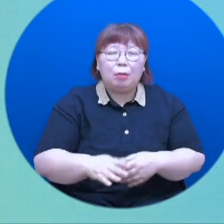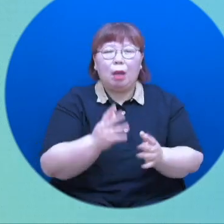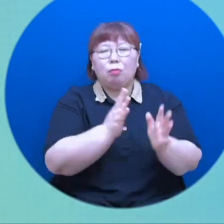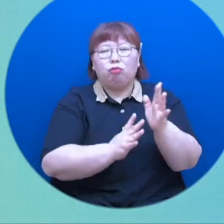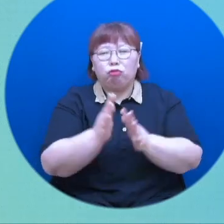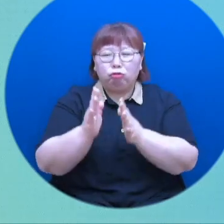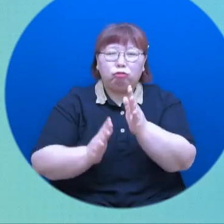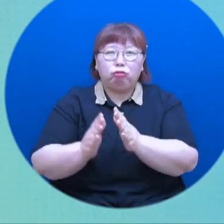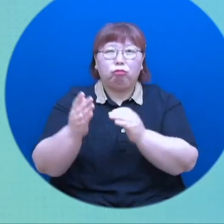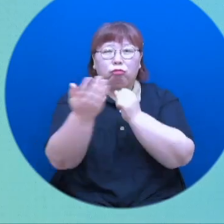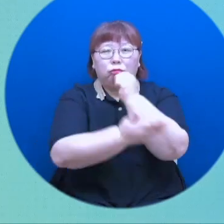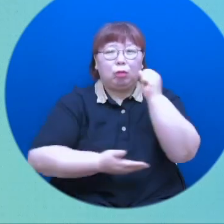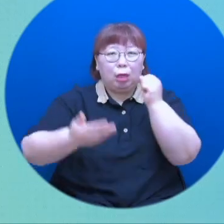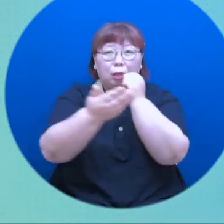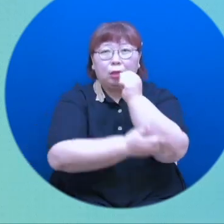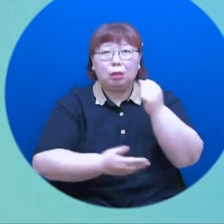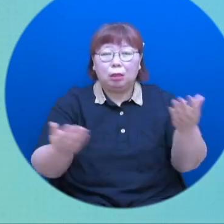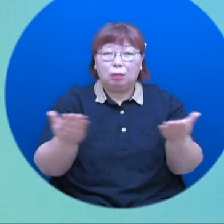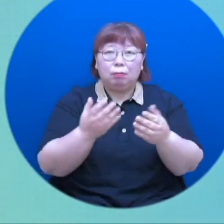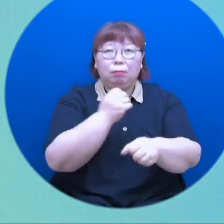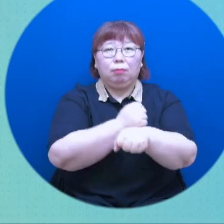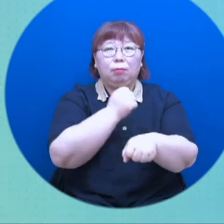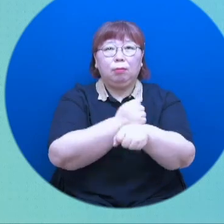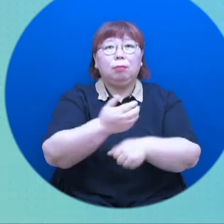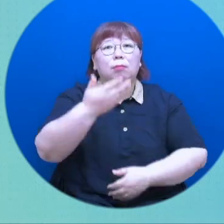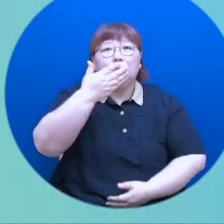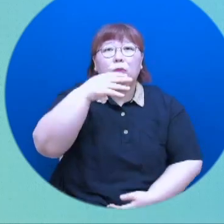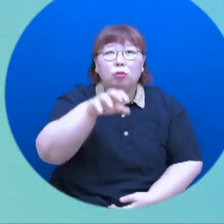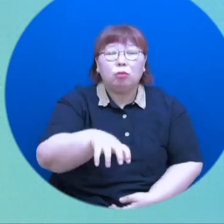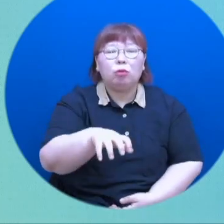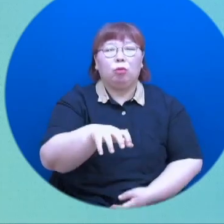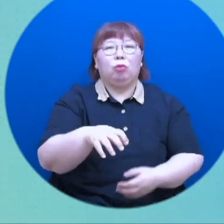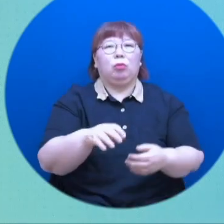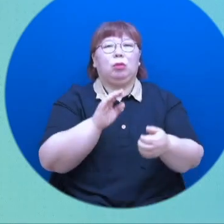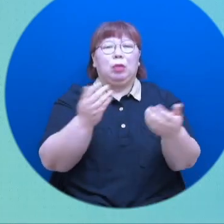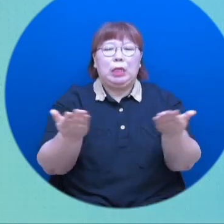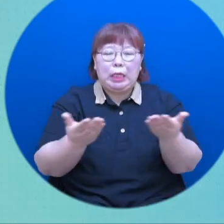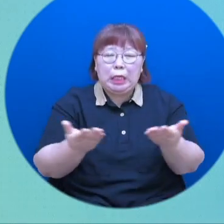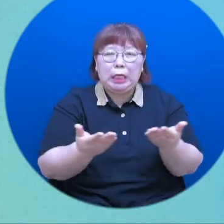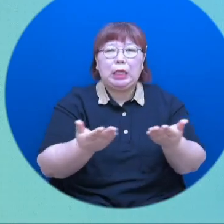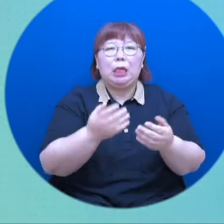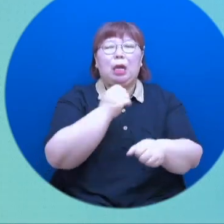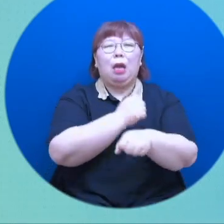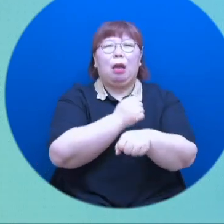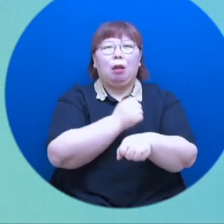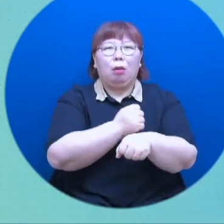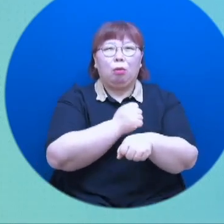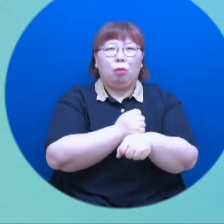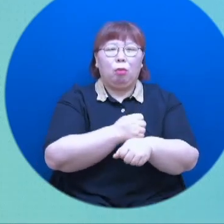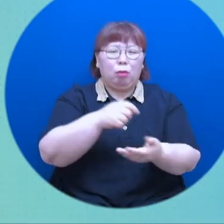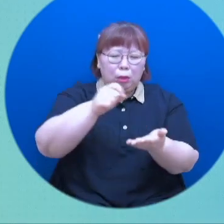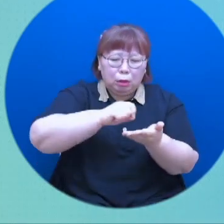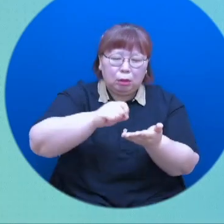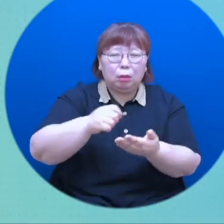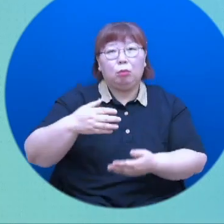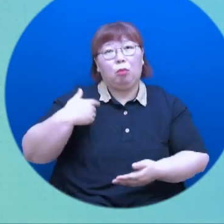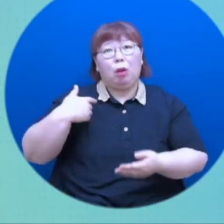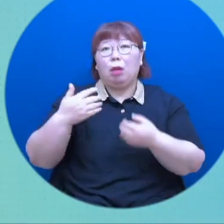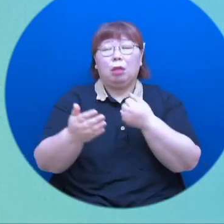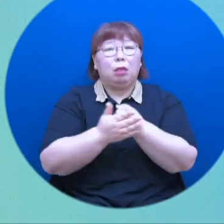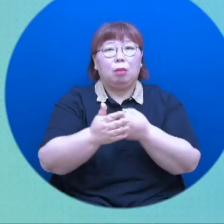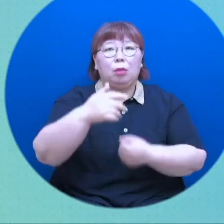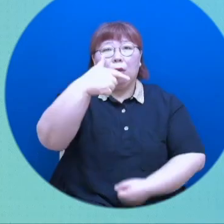화장실에 일을 합니다. 식당에서 접시를 닦습니다. 허드렛 일을 하면서 글을 알지 못했던 그는 노르웨이